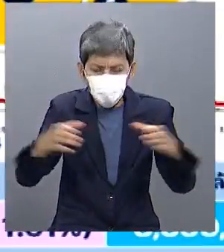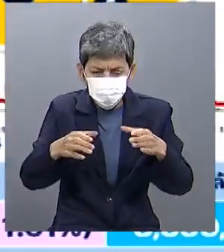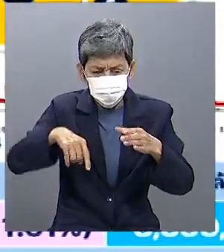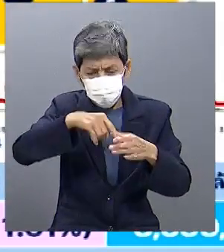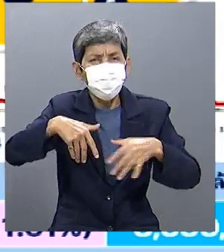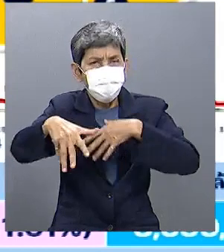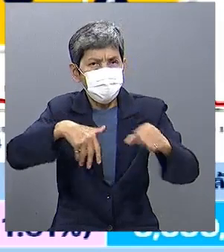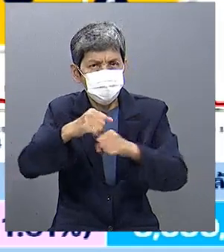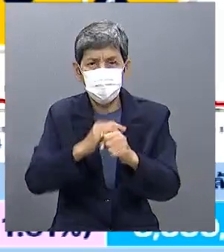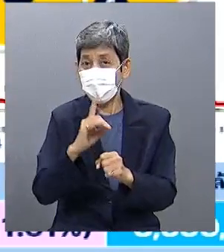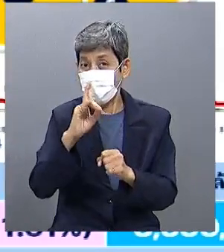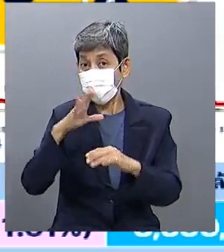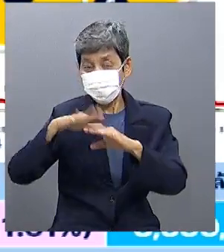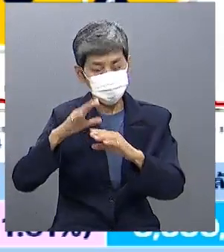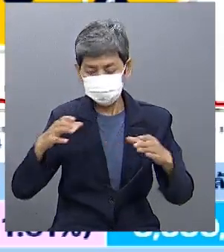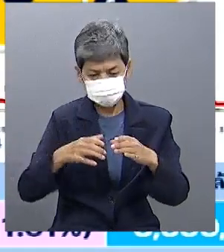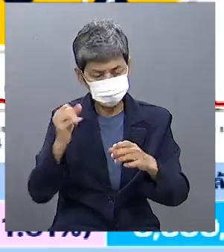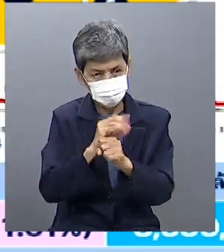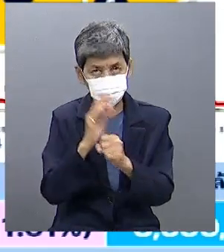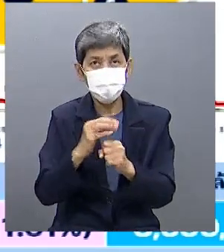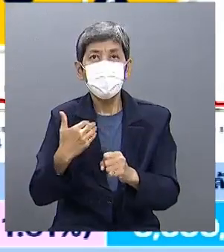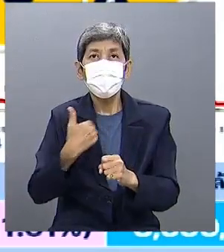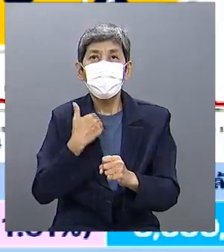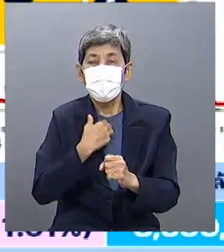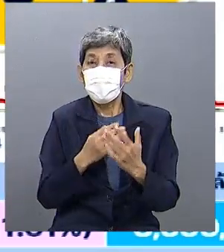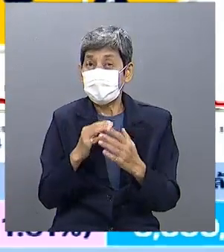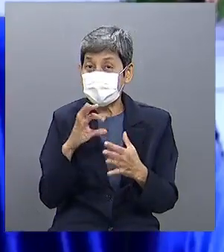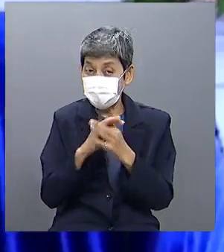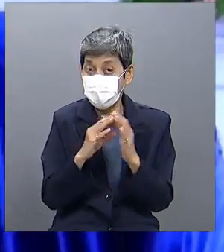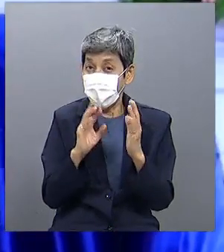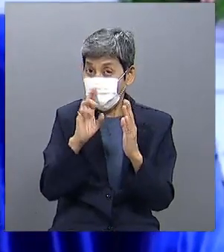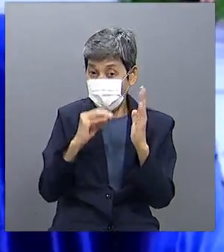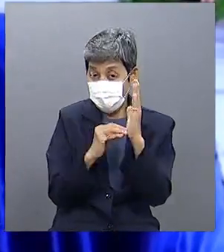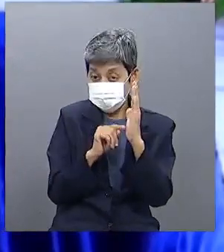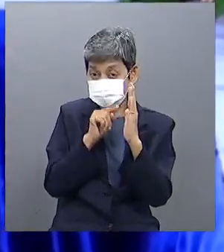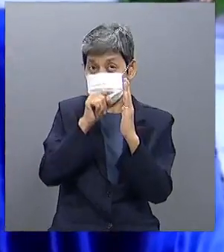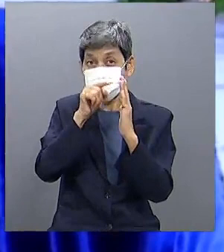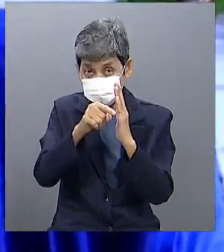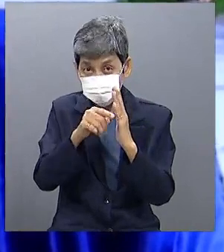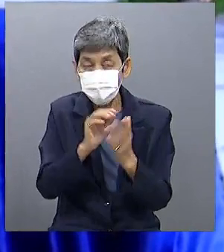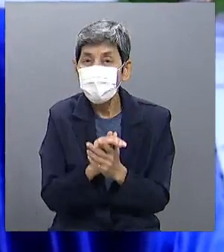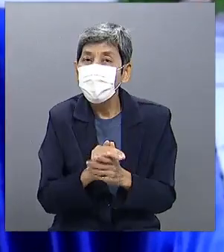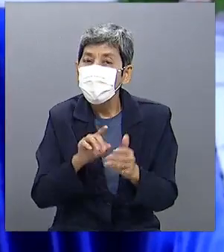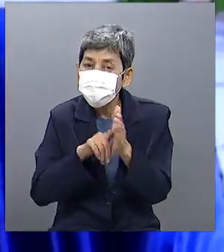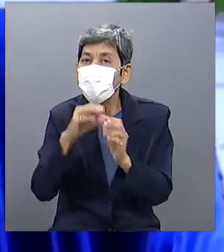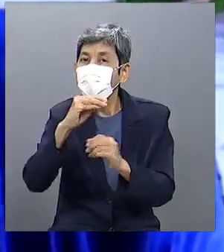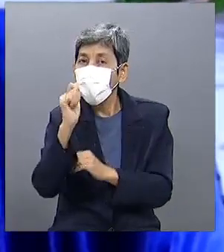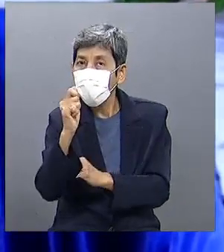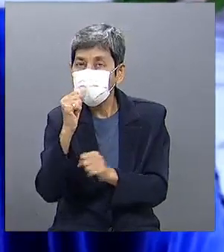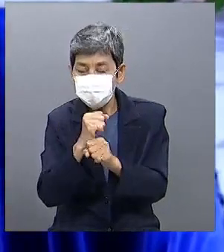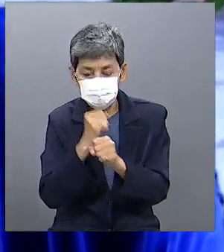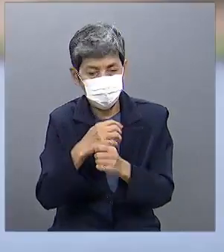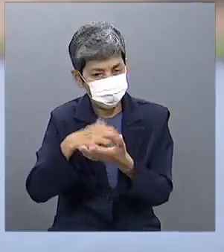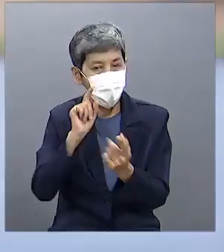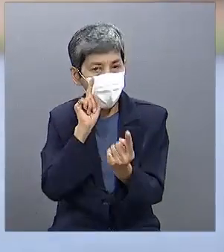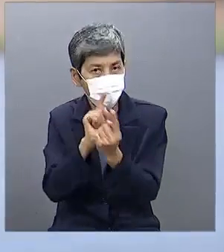มากกว่าร้อยคนและผู้ที่เดินทางมาจากพื้นที่เสี่ยงสูงที่ติดเชื้อ service 19สายพันธุ์อม e-conให้รายงานตัวต่อ